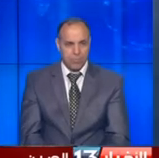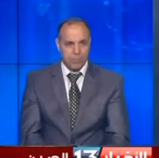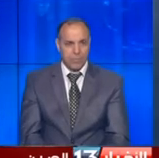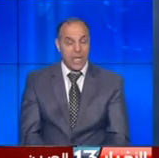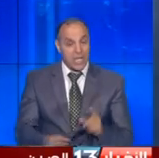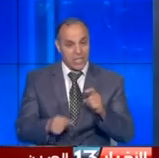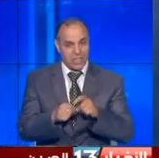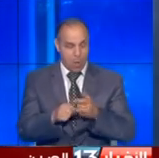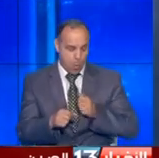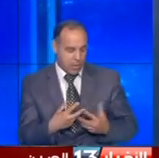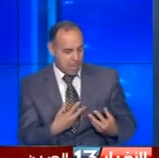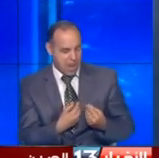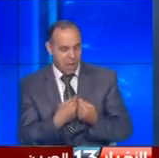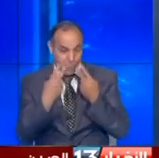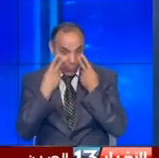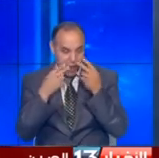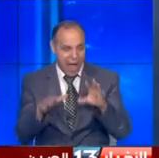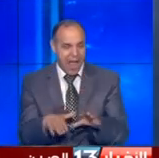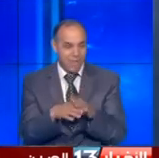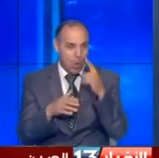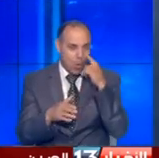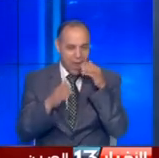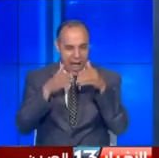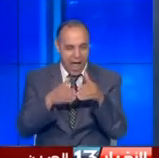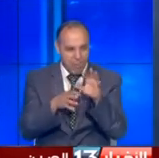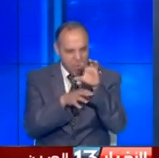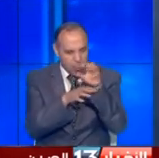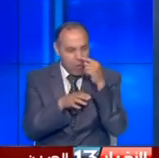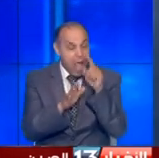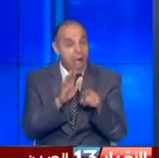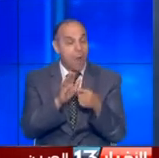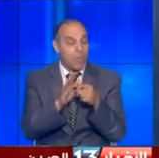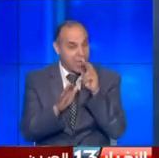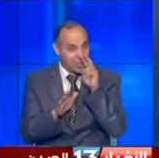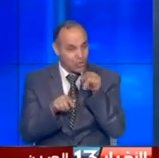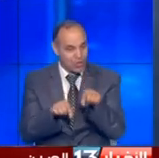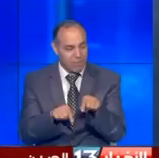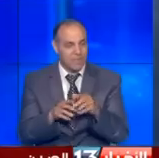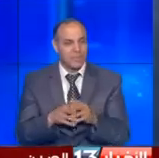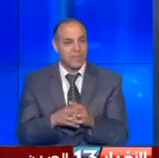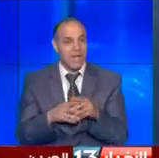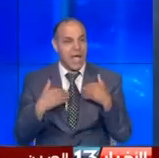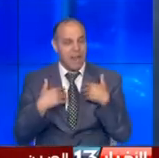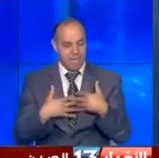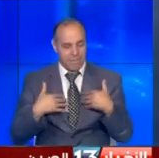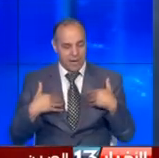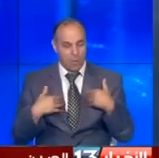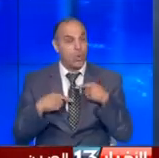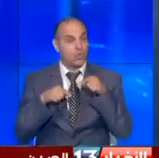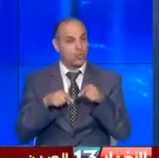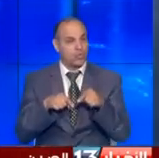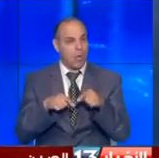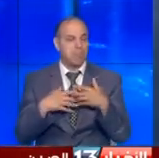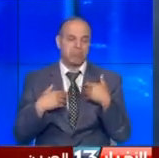لقد جلبت ابني معي ليتمتع بمهرجان قارب التنين، هي المرة الأولى التي أحضر فيها هنا، أنا سعيدة جدا، لقد كان